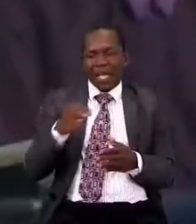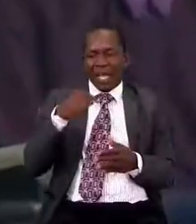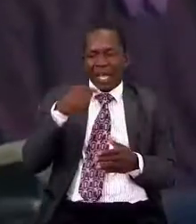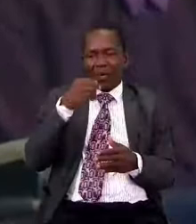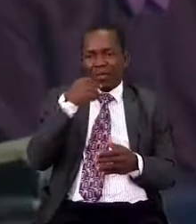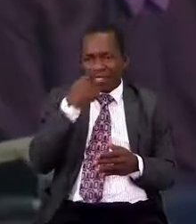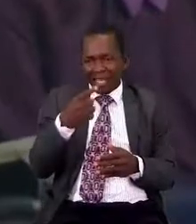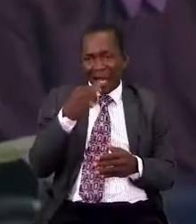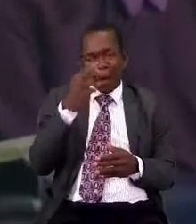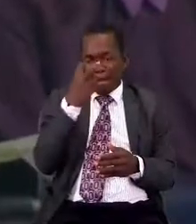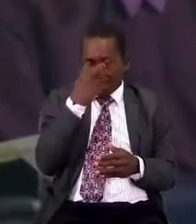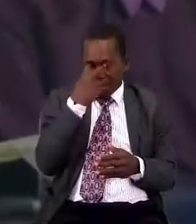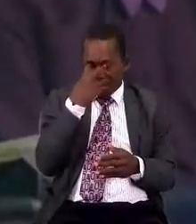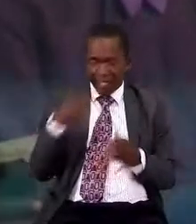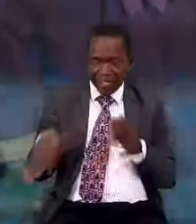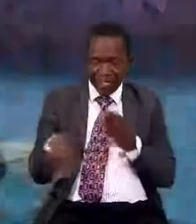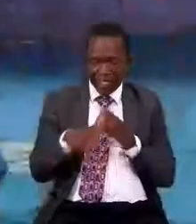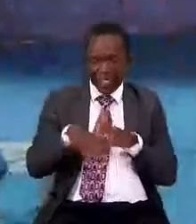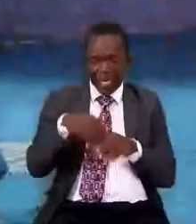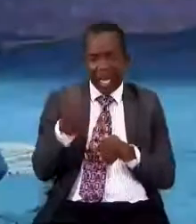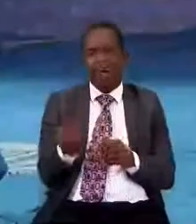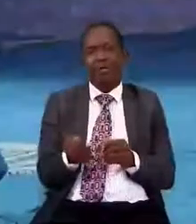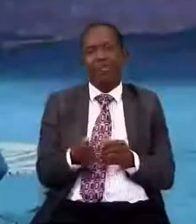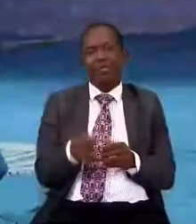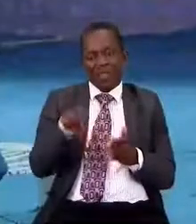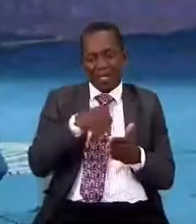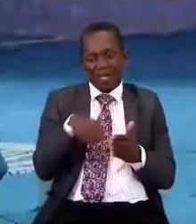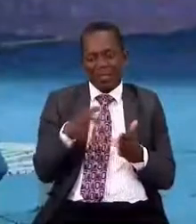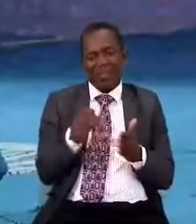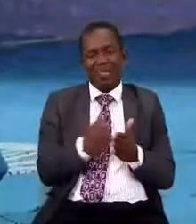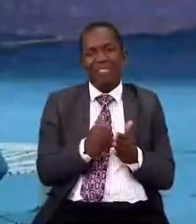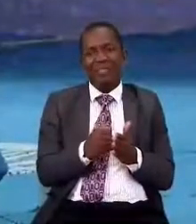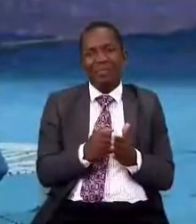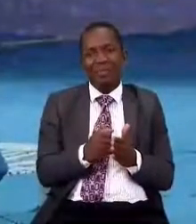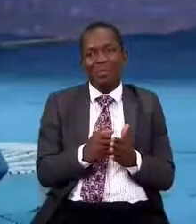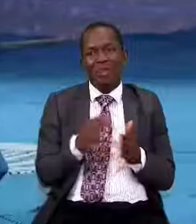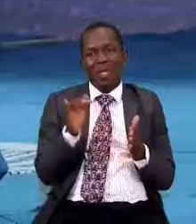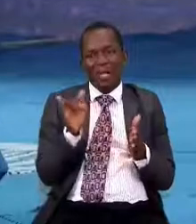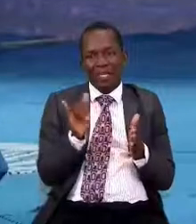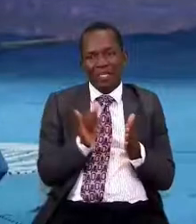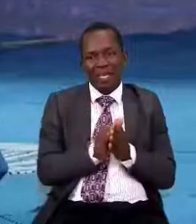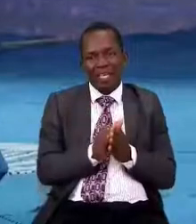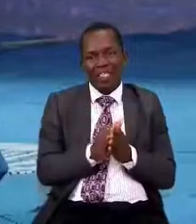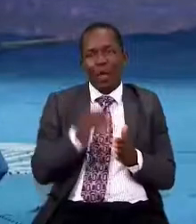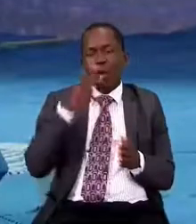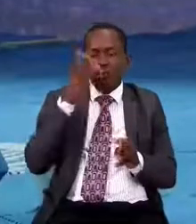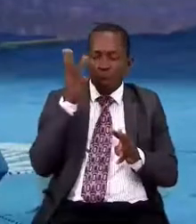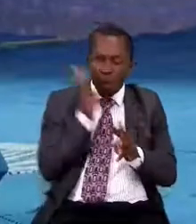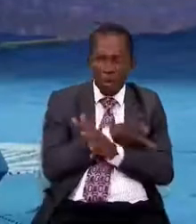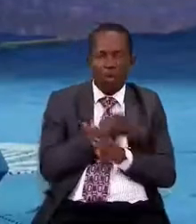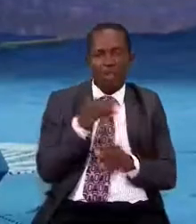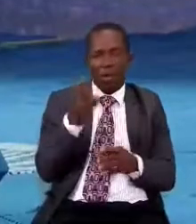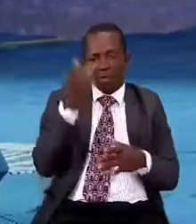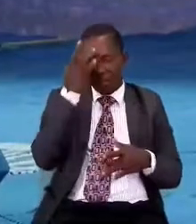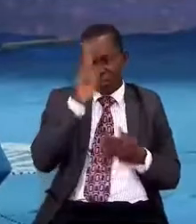Cécité, il bip dessus. Et la pire des maladies dans votre vie, dans votre corps, dans votre gorge, dans